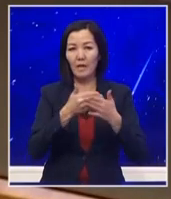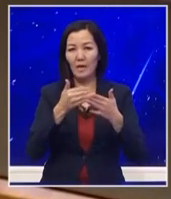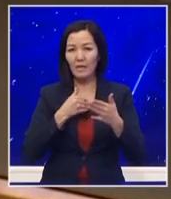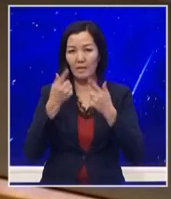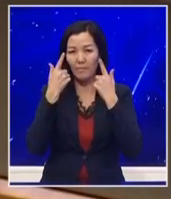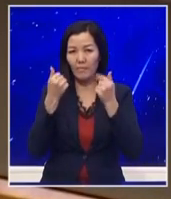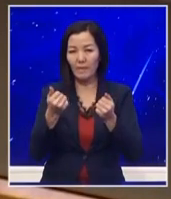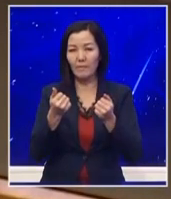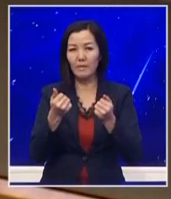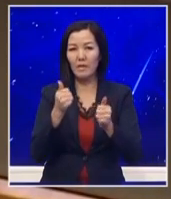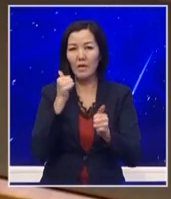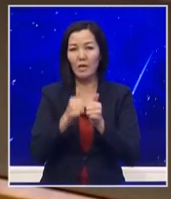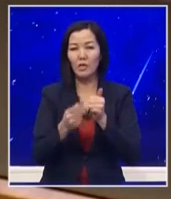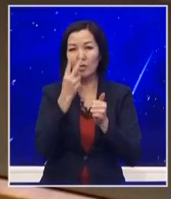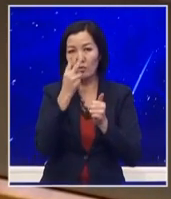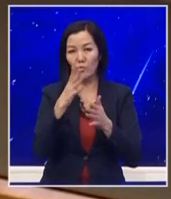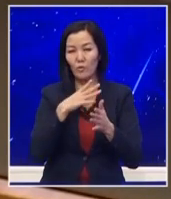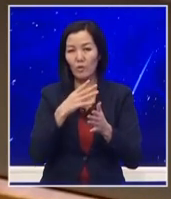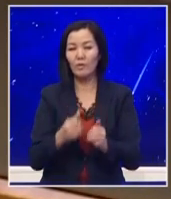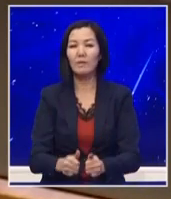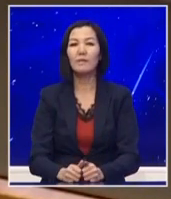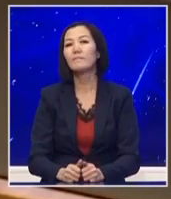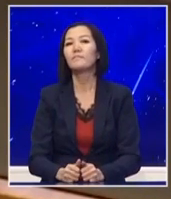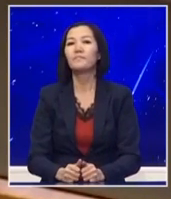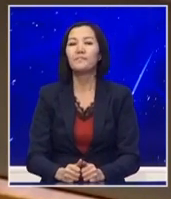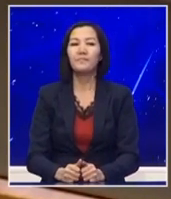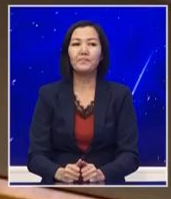көзімізбен көріп, күн сайын дерлік куә болып жүрдік.